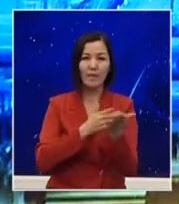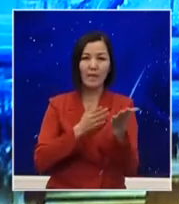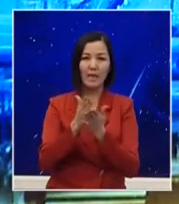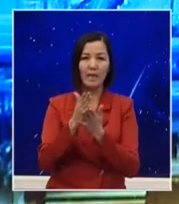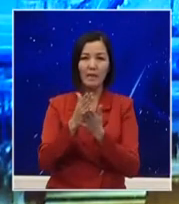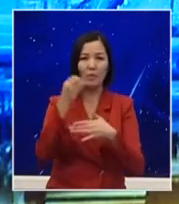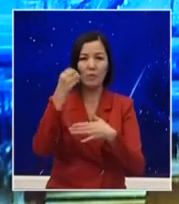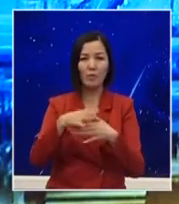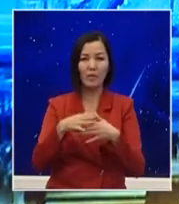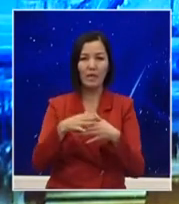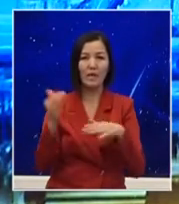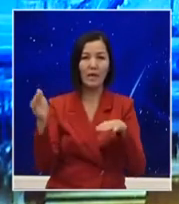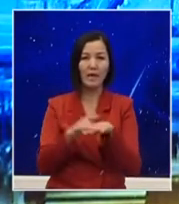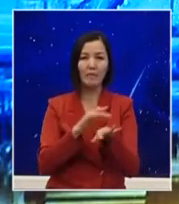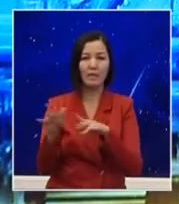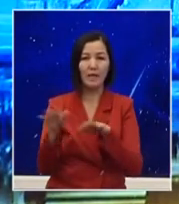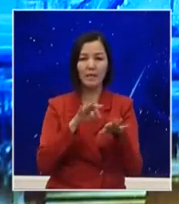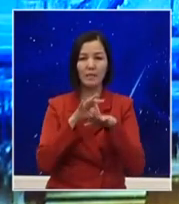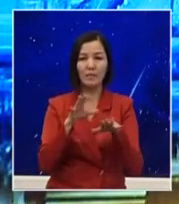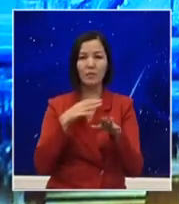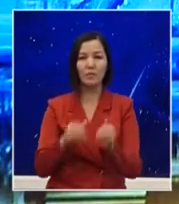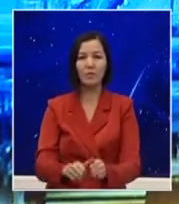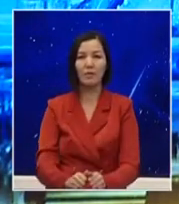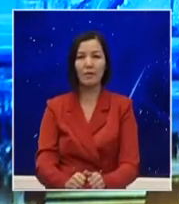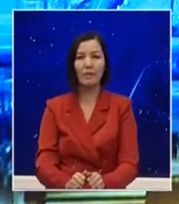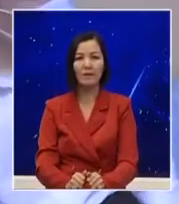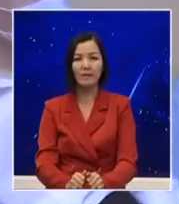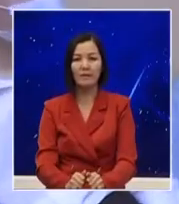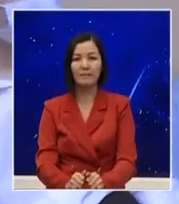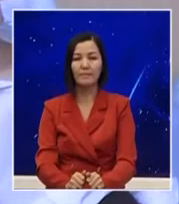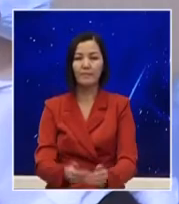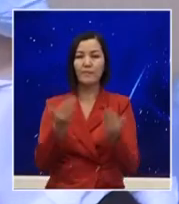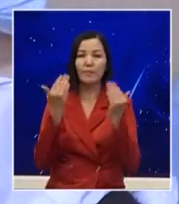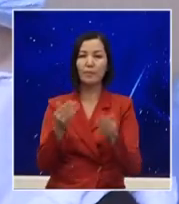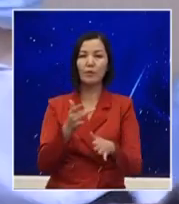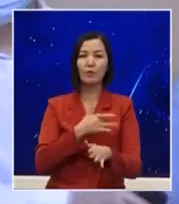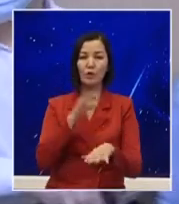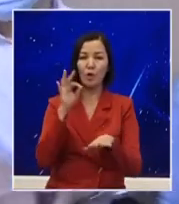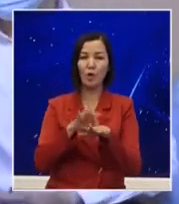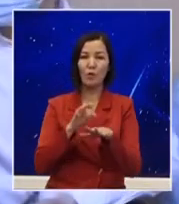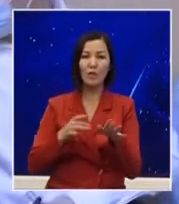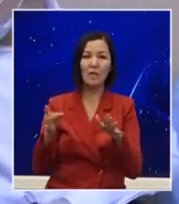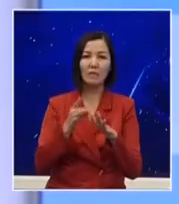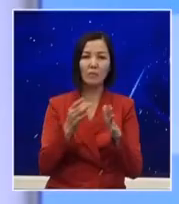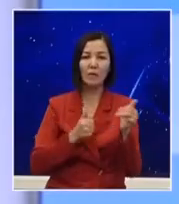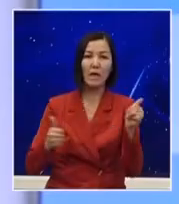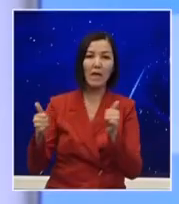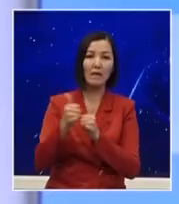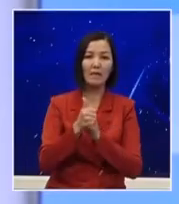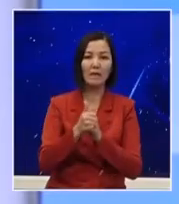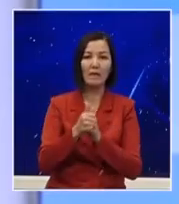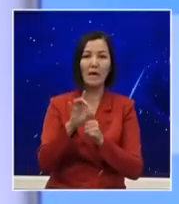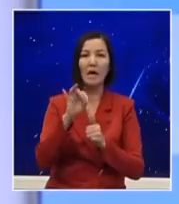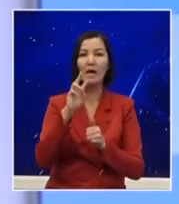клиникалық орталығының мамандары қайырымдылық акциясын өткізді. Бүгінде жүрек ауруы республикамызда көш бастап тұр, ал